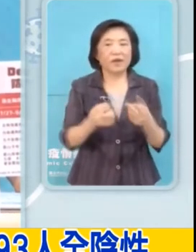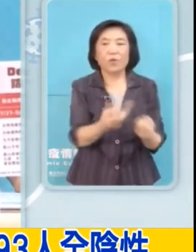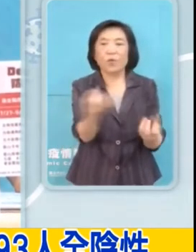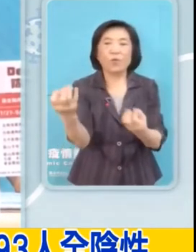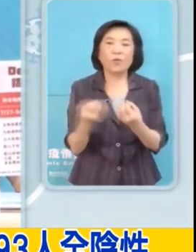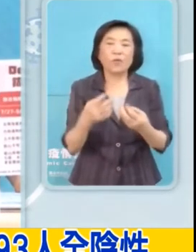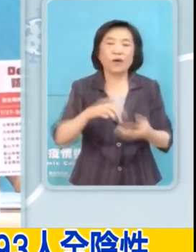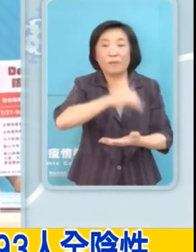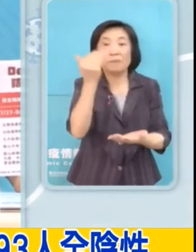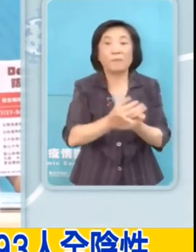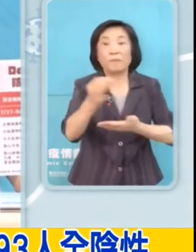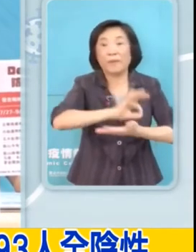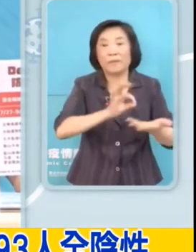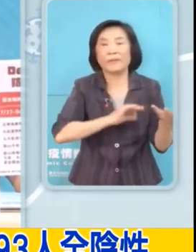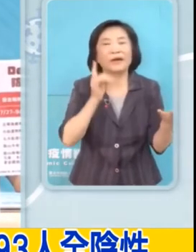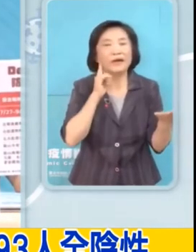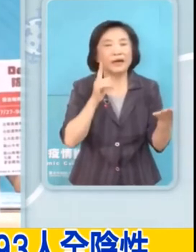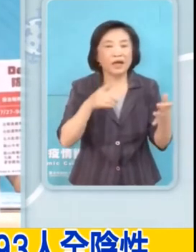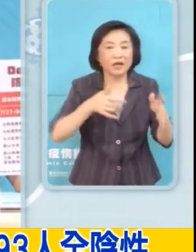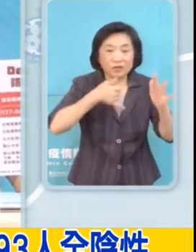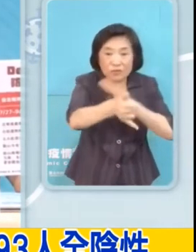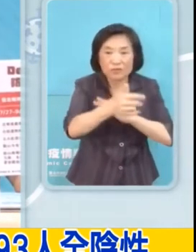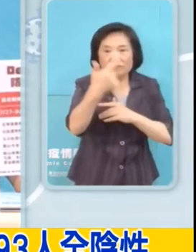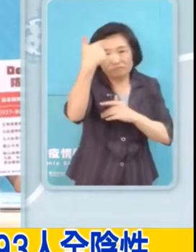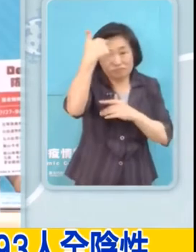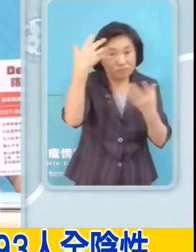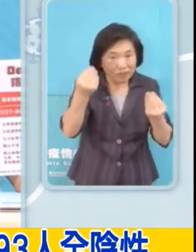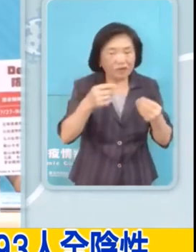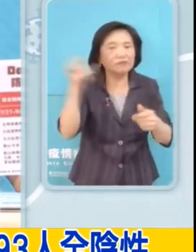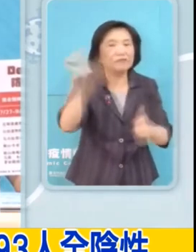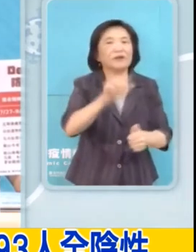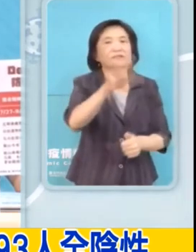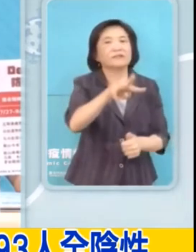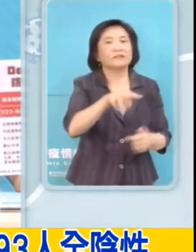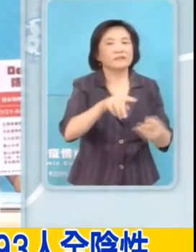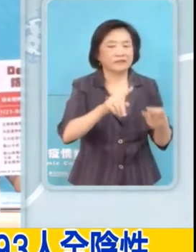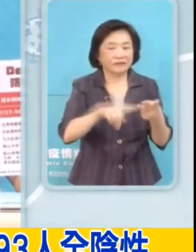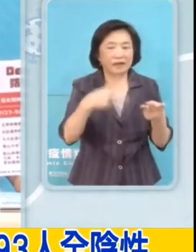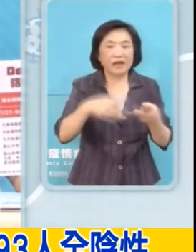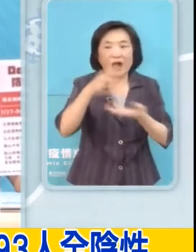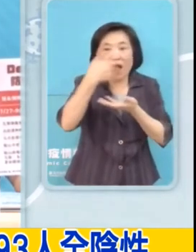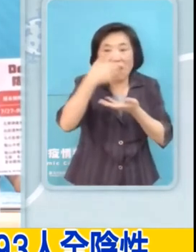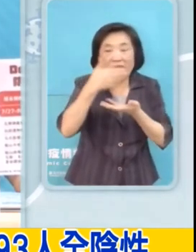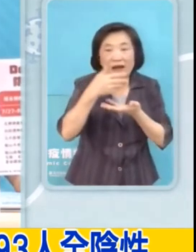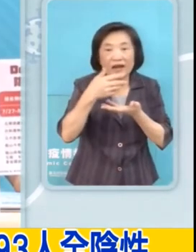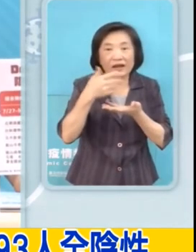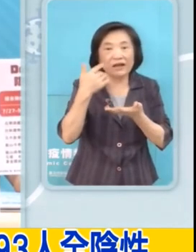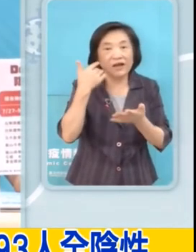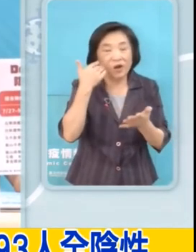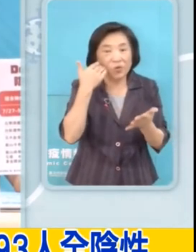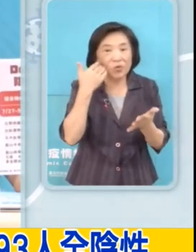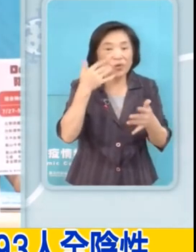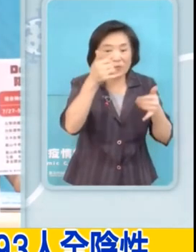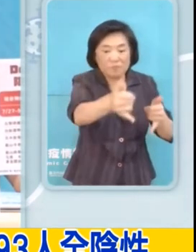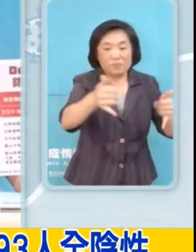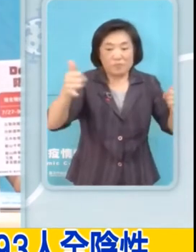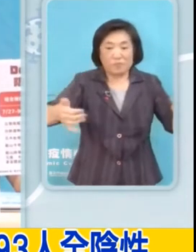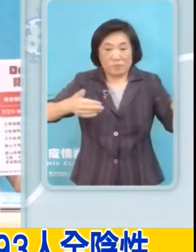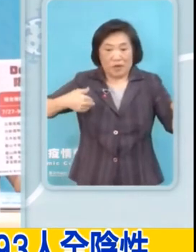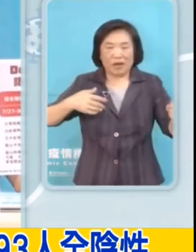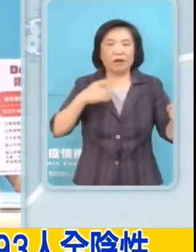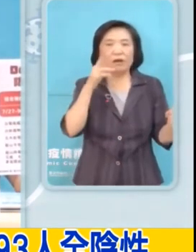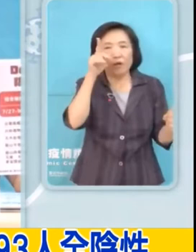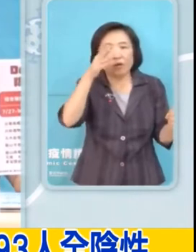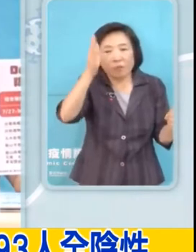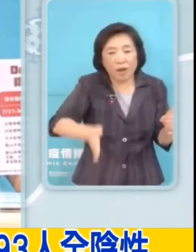知道哦，进场没有量体温的哦，罚3000块，哦，然后那个餐厅，你知道哦，你要么就梅花座，要么就隔板